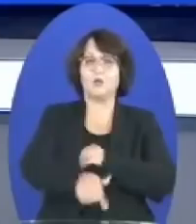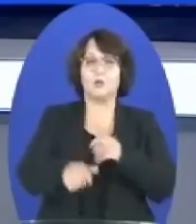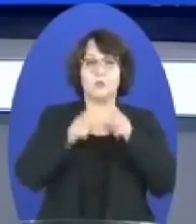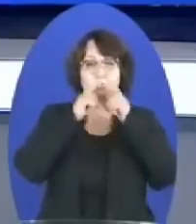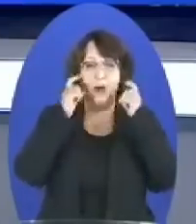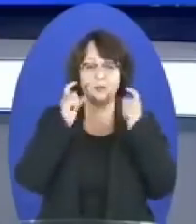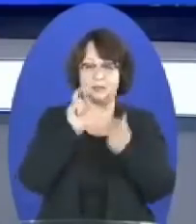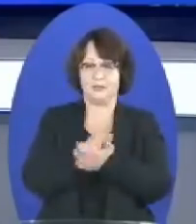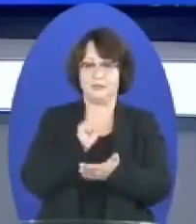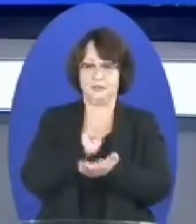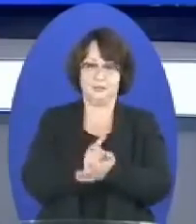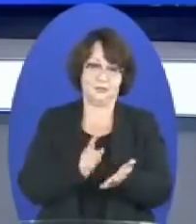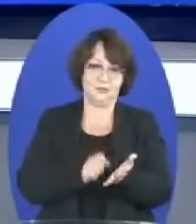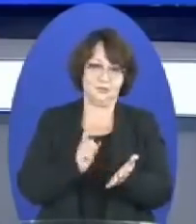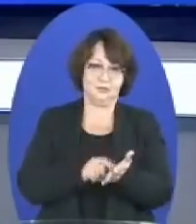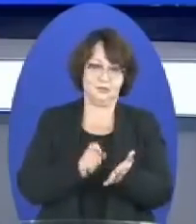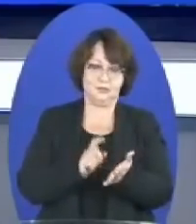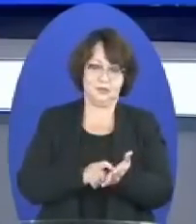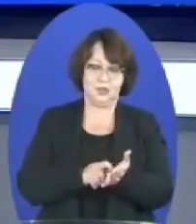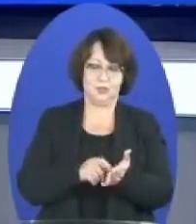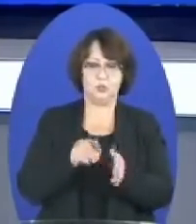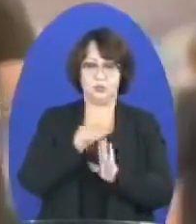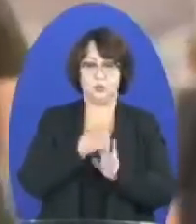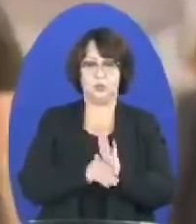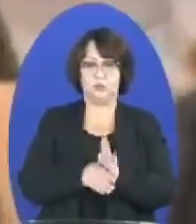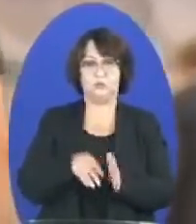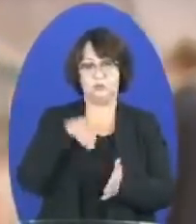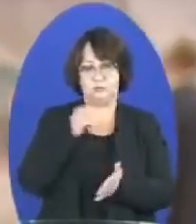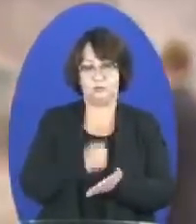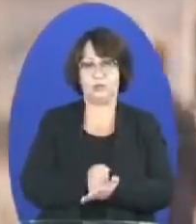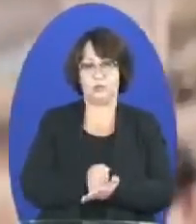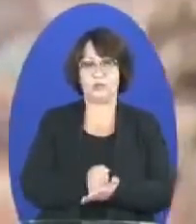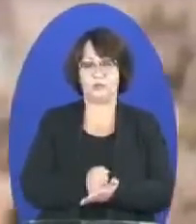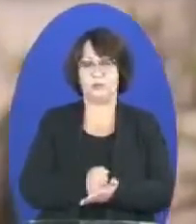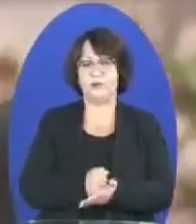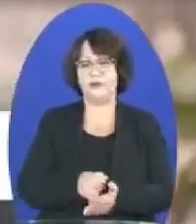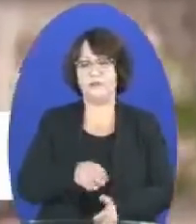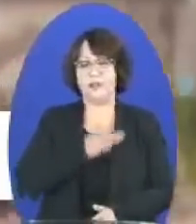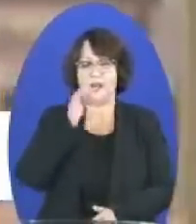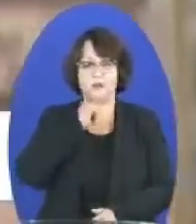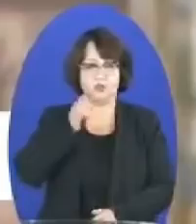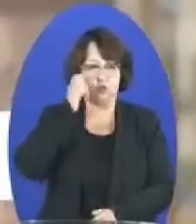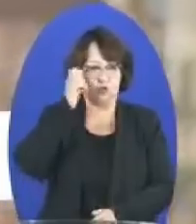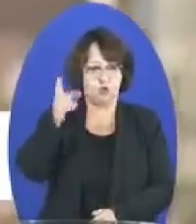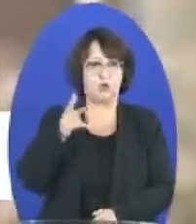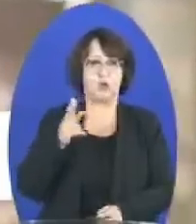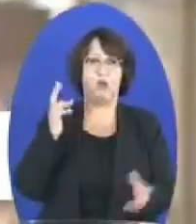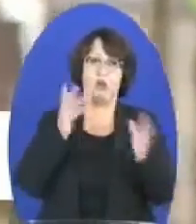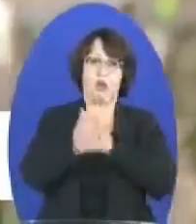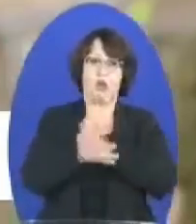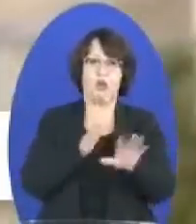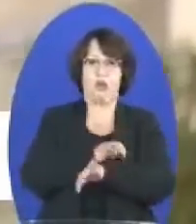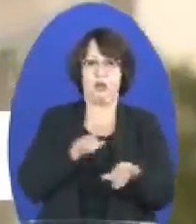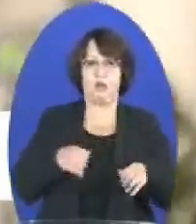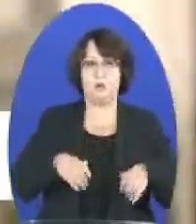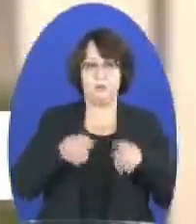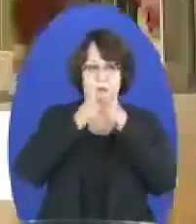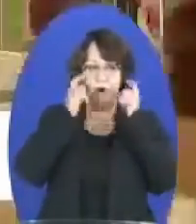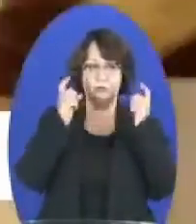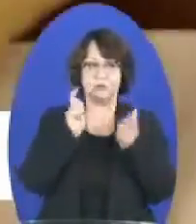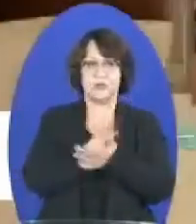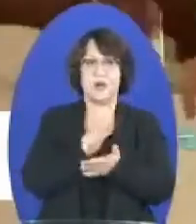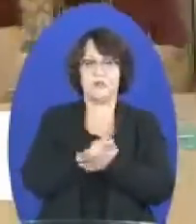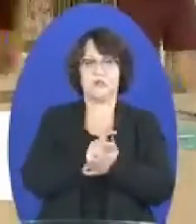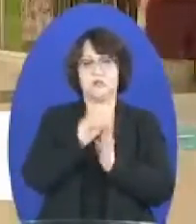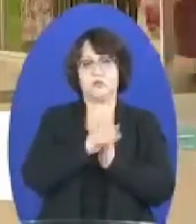хаалт зүүхийг шаардсан албан журам мөрдүүлэхээр болж байна. Франц ерөнхийлөгч Макрон олон нийтийн газарт иргэдээ заавал амны хаалт зүүлгэх